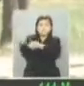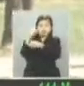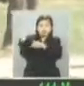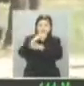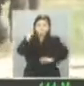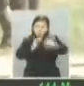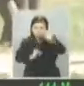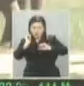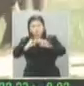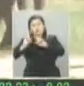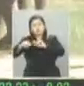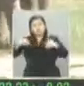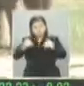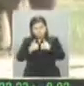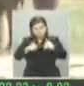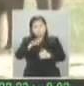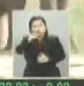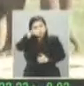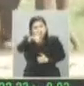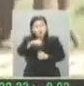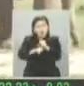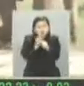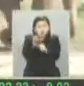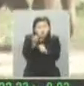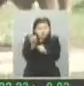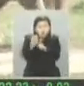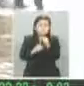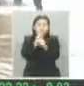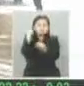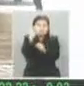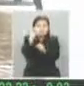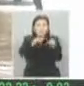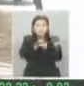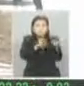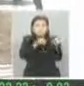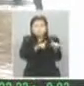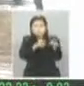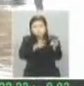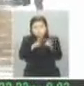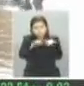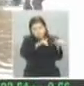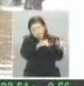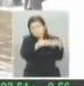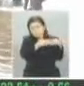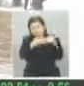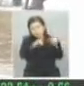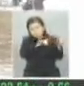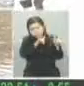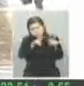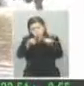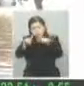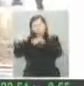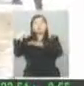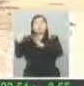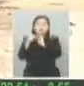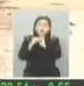ในรูปแบบต่างๆอย่างหนักตั้งแต่อายุไม่ถึง1ปีและนำออกไปเร่ร่อนตามท้องถนนนะคะนอกจากนี้ยังพบว่าความยุ่งย